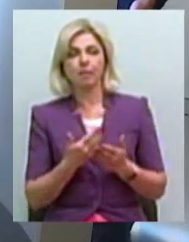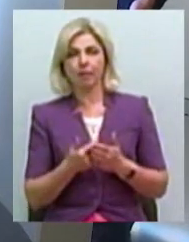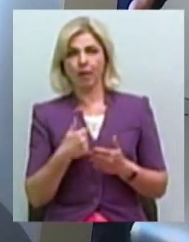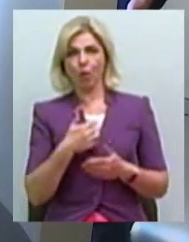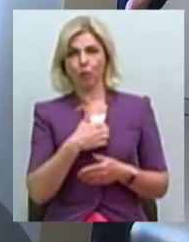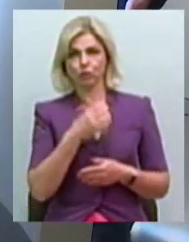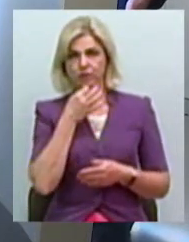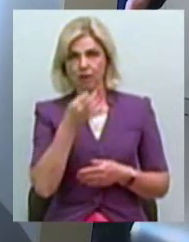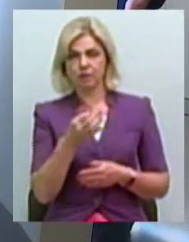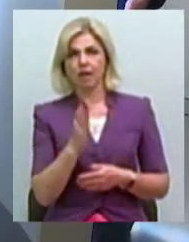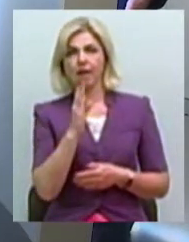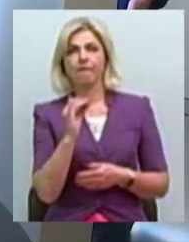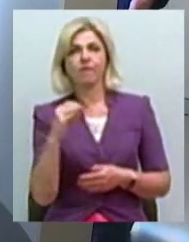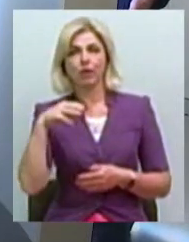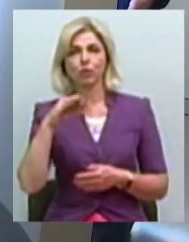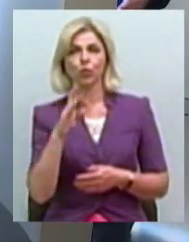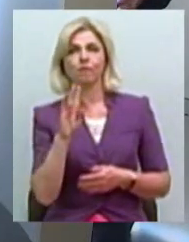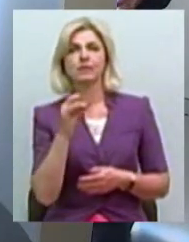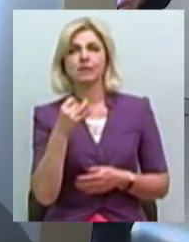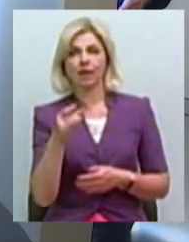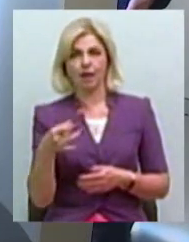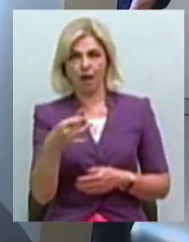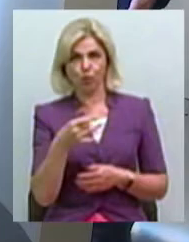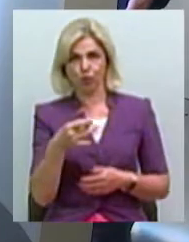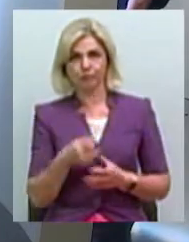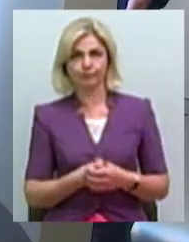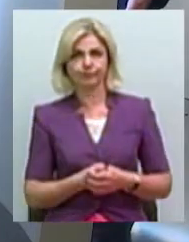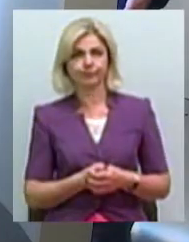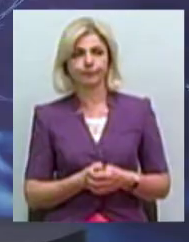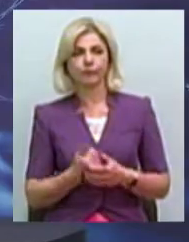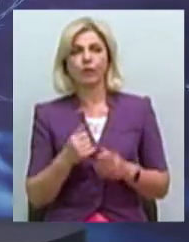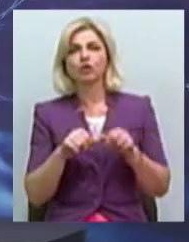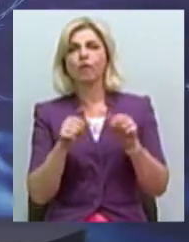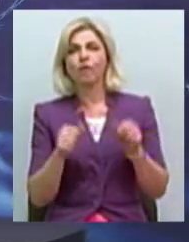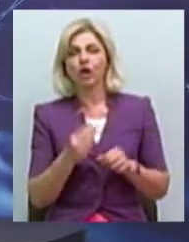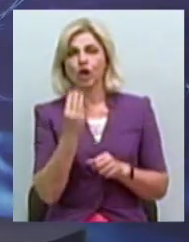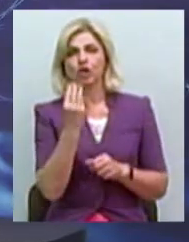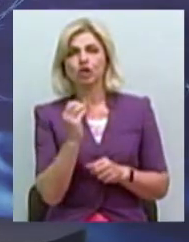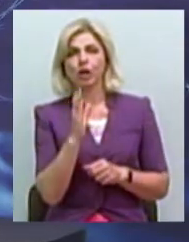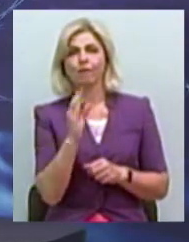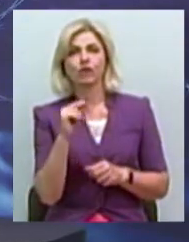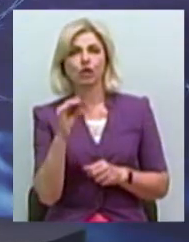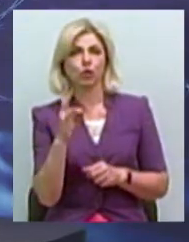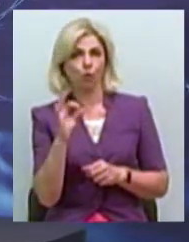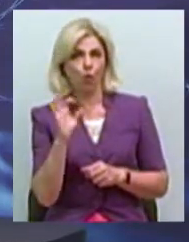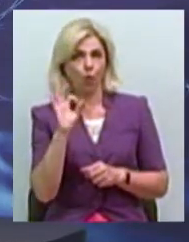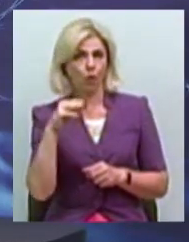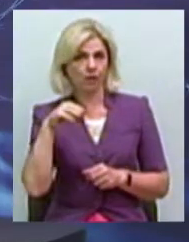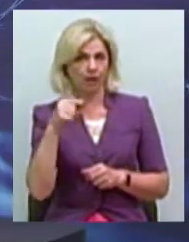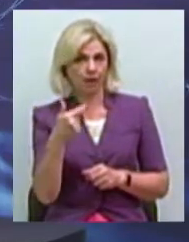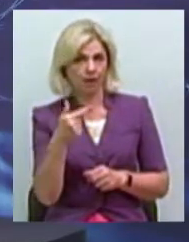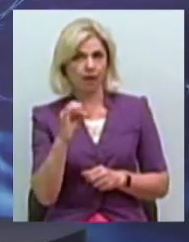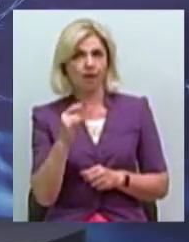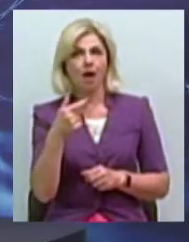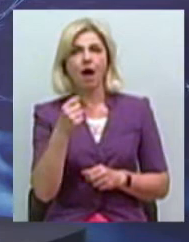по Вітовському району. Давайте. У нас сформована Шевченківська ОТГ і Галицинівська